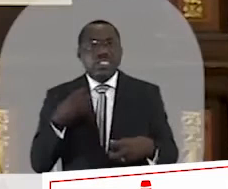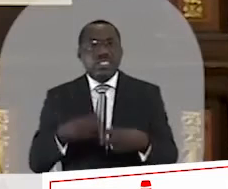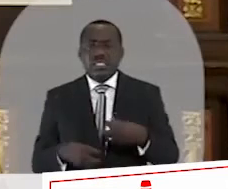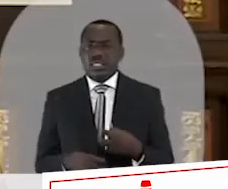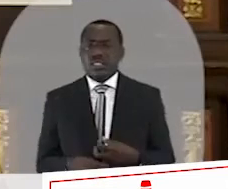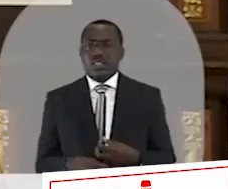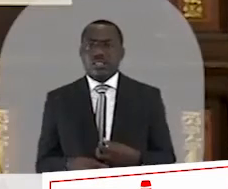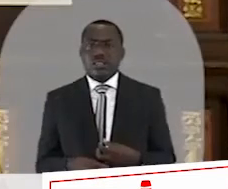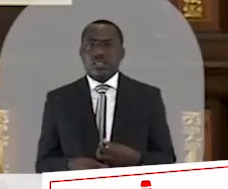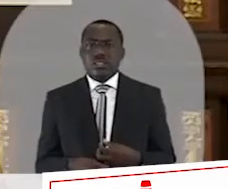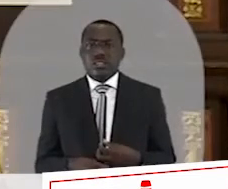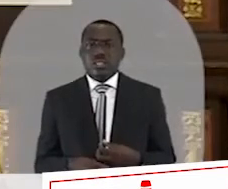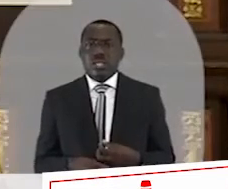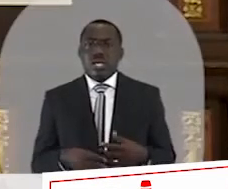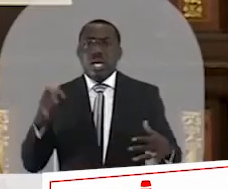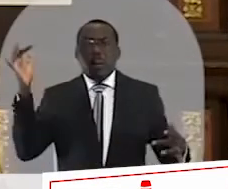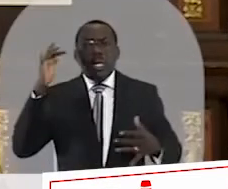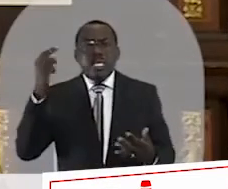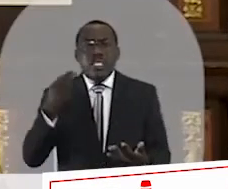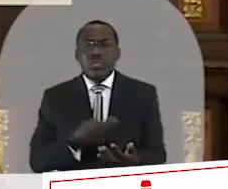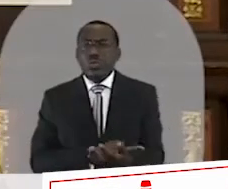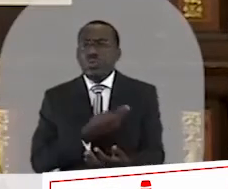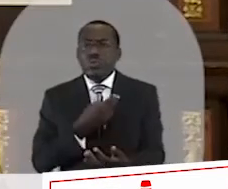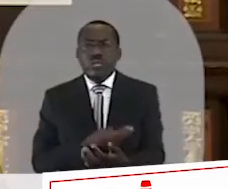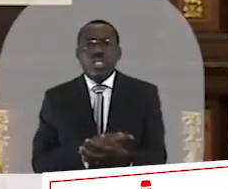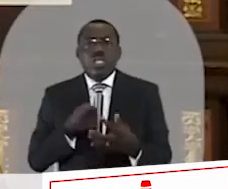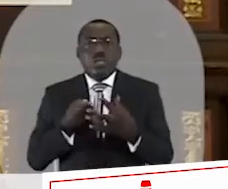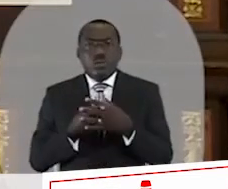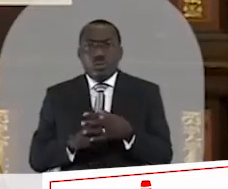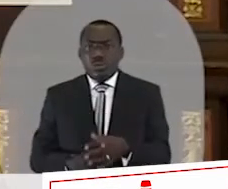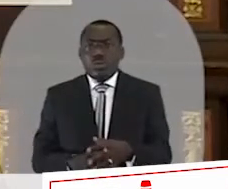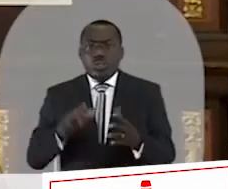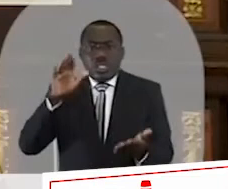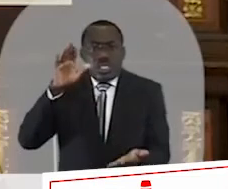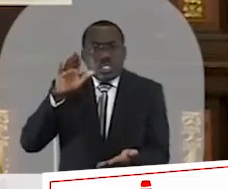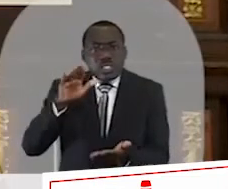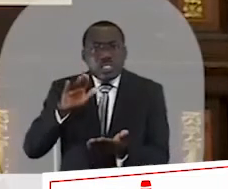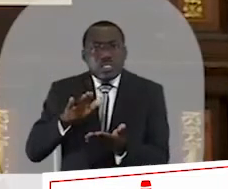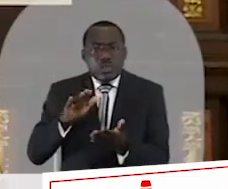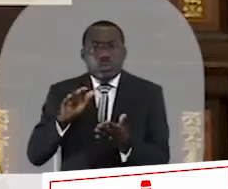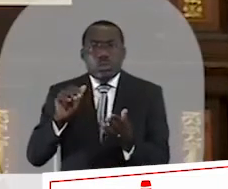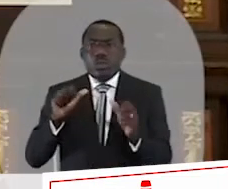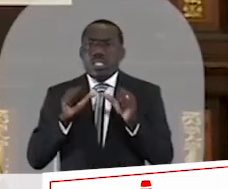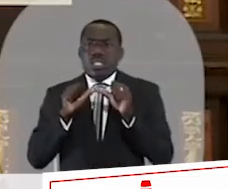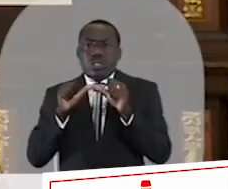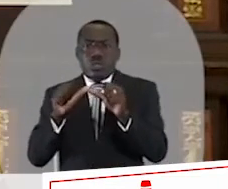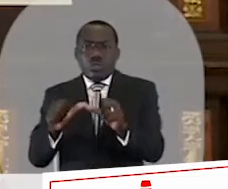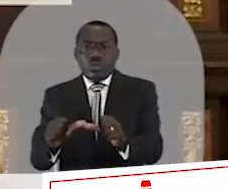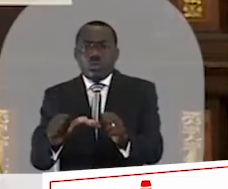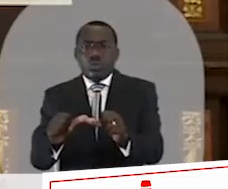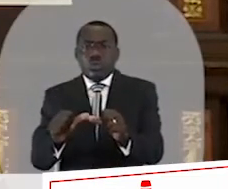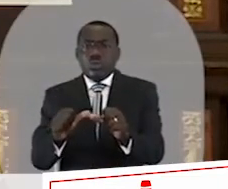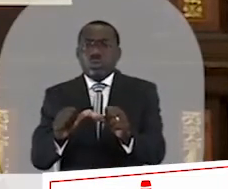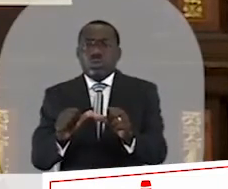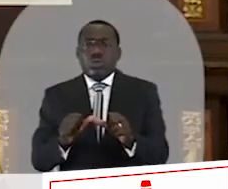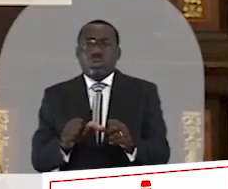créé d'énormes dégâts dans lesquels il faut inscrire le décès d'un pharmacien et de deux médecins dont les familles ont